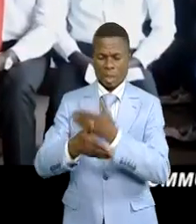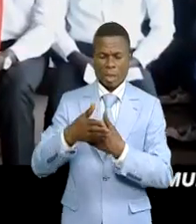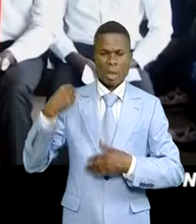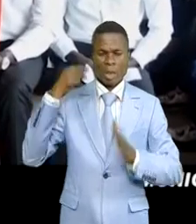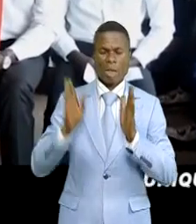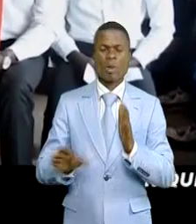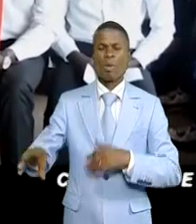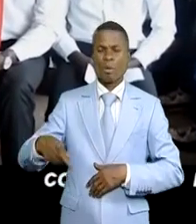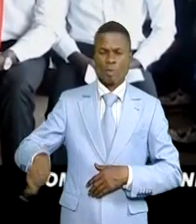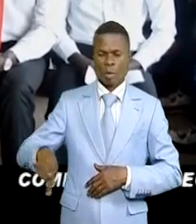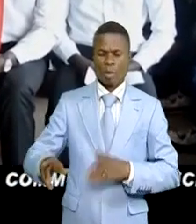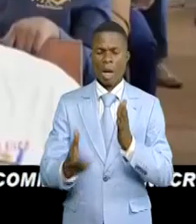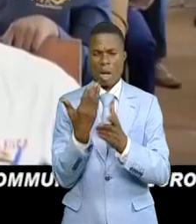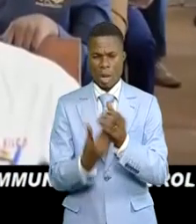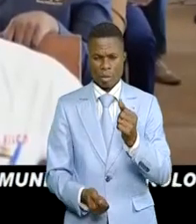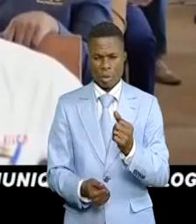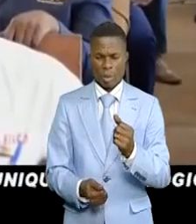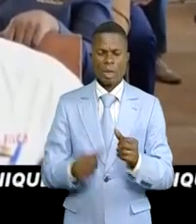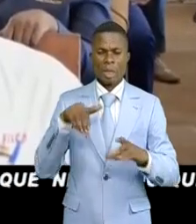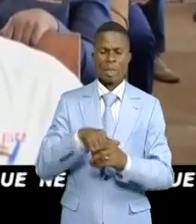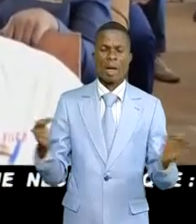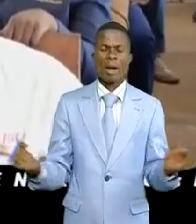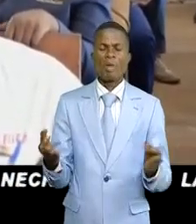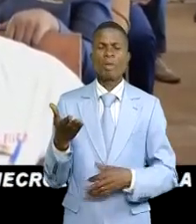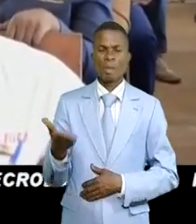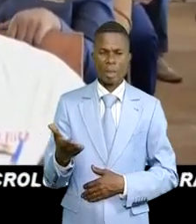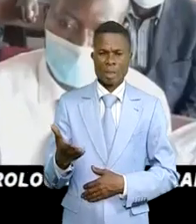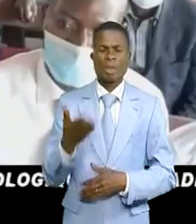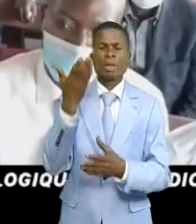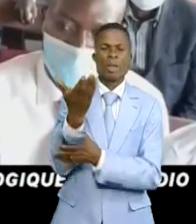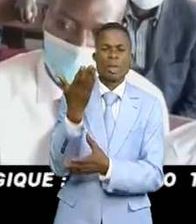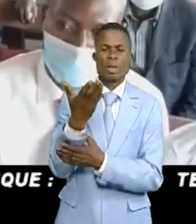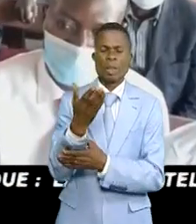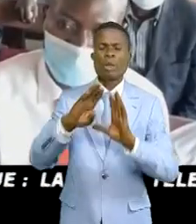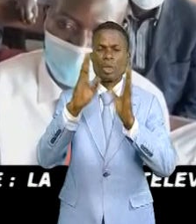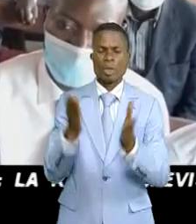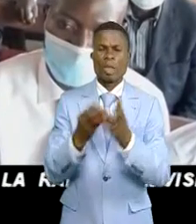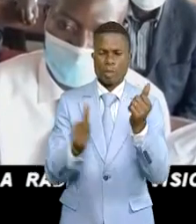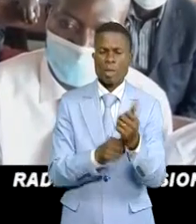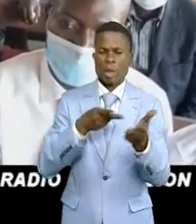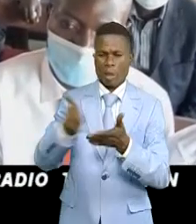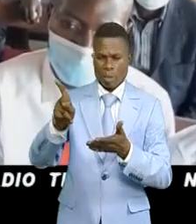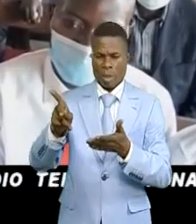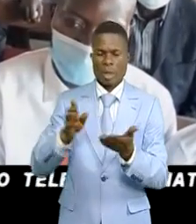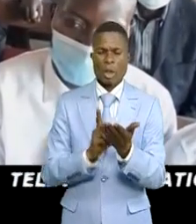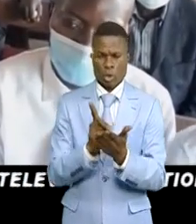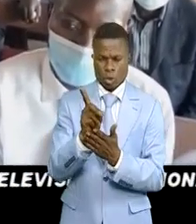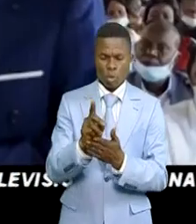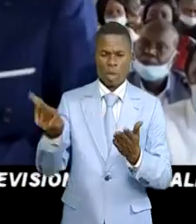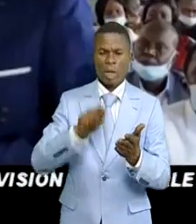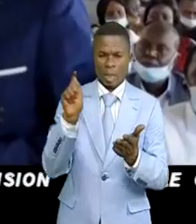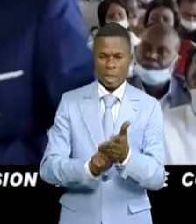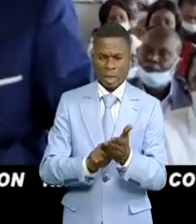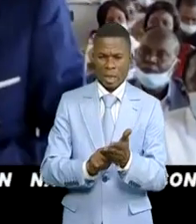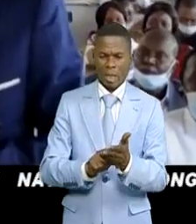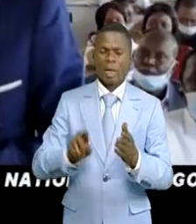gouverneur intérimaire Gaston Collet dans cette manifestation, de demander aux assujettis de payer librement les droits, taxes,